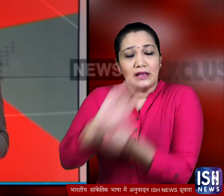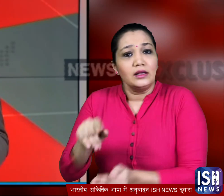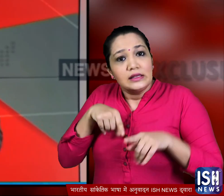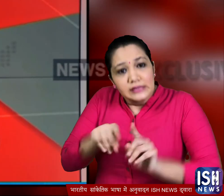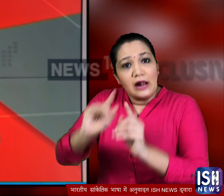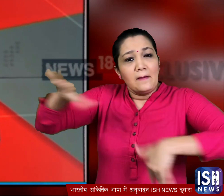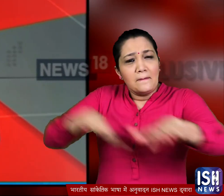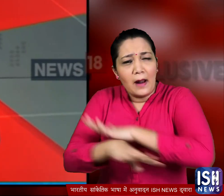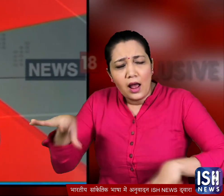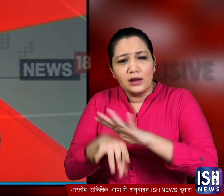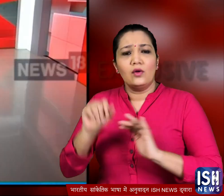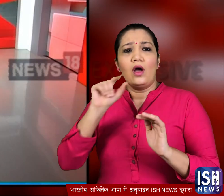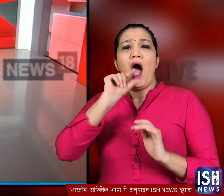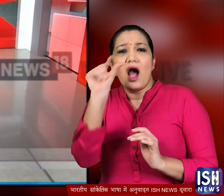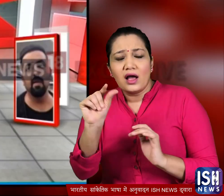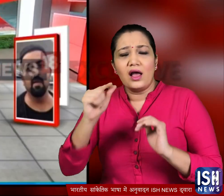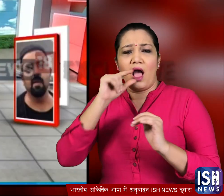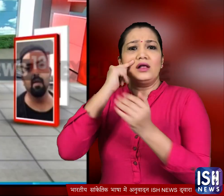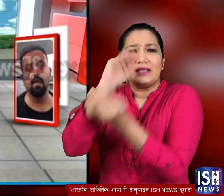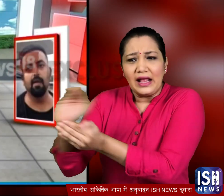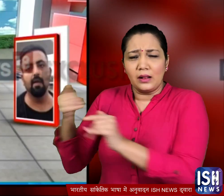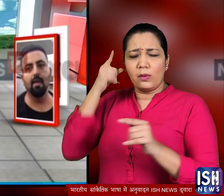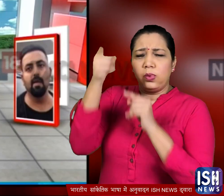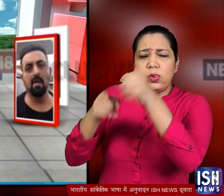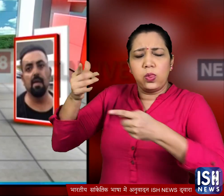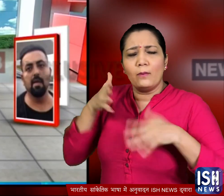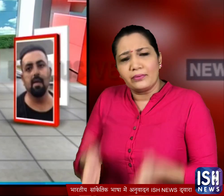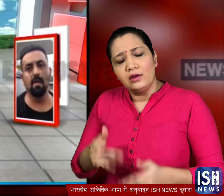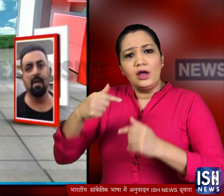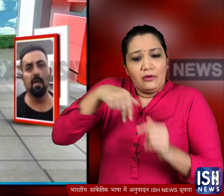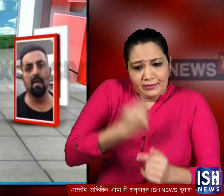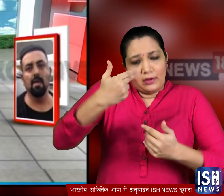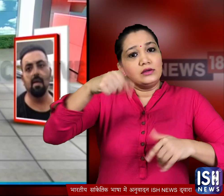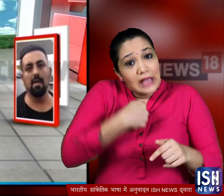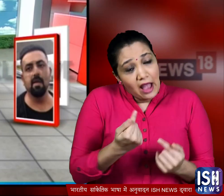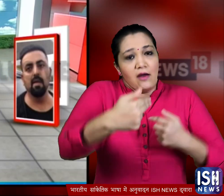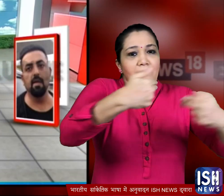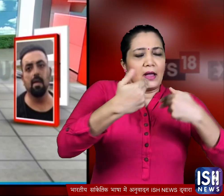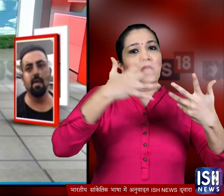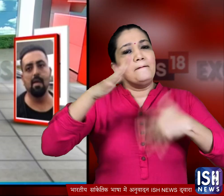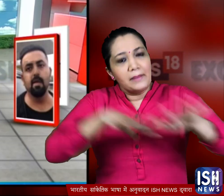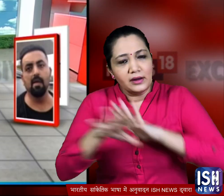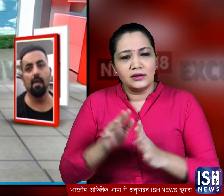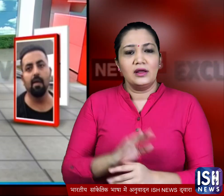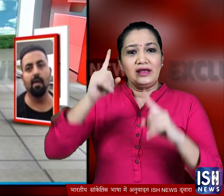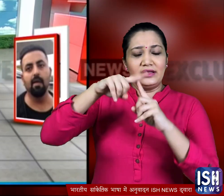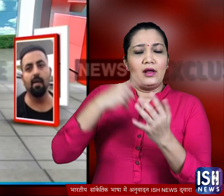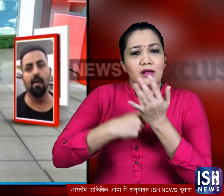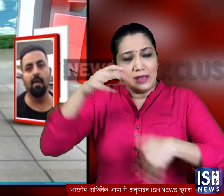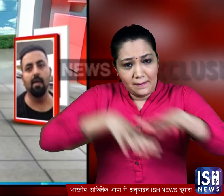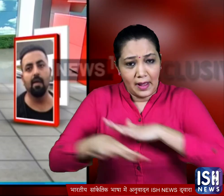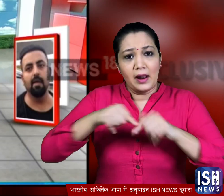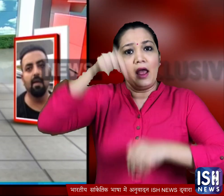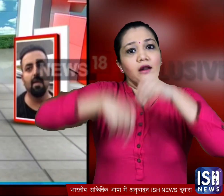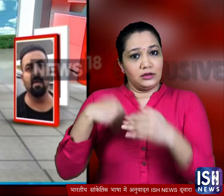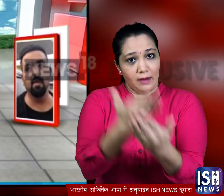ये सारा षड्यंत्र रचा और अपने चाचा और उनके बेटों को फंसाने के लिए खुद पर फायरिंग करवाने का प्लान बनाया। माना जा रहा है कि तबरेज विधायक बनने